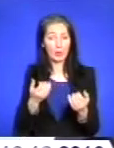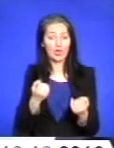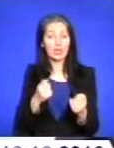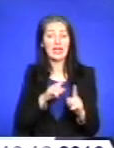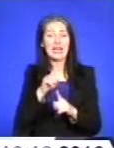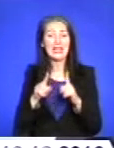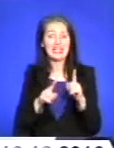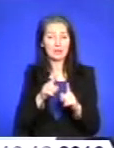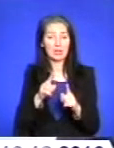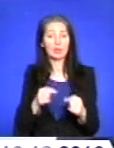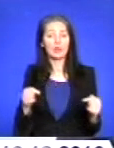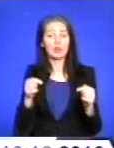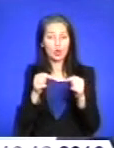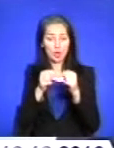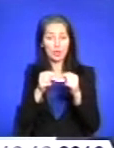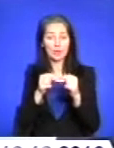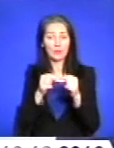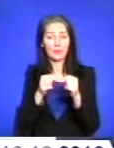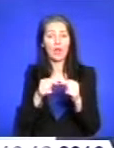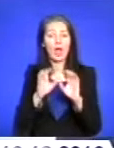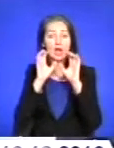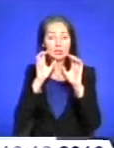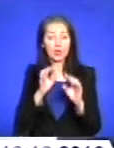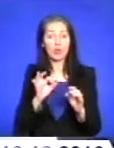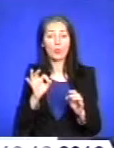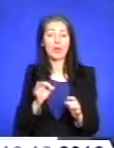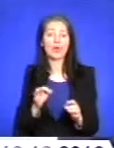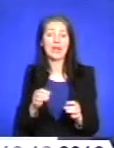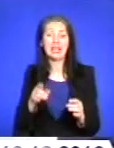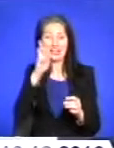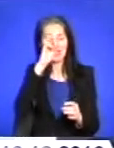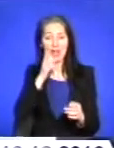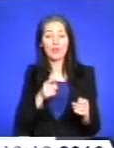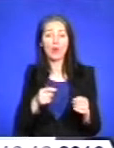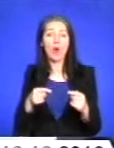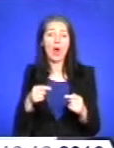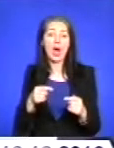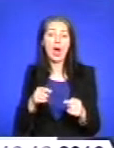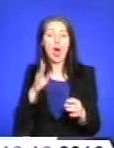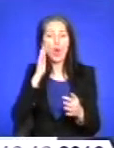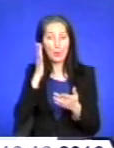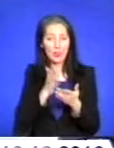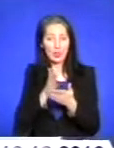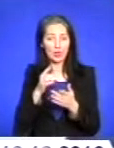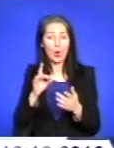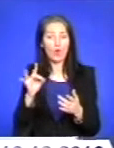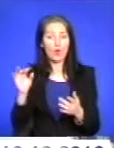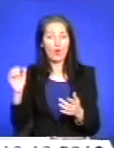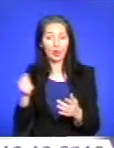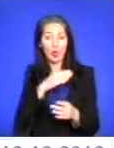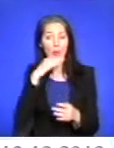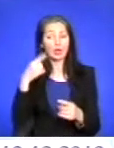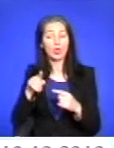зміни, точніше, закон про державну регіональну політику. І багато інших законів, які дають